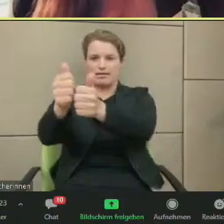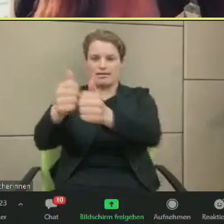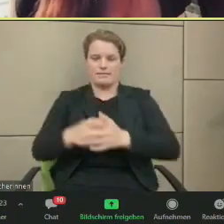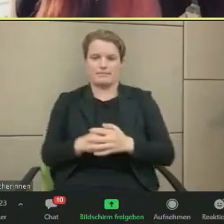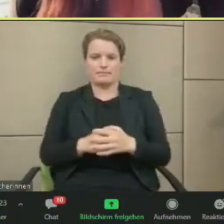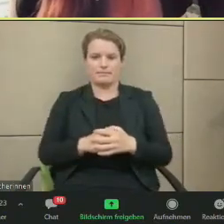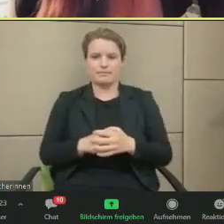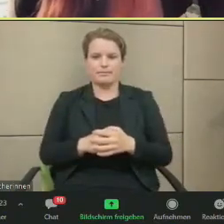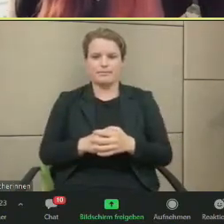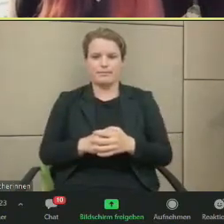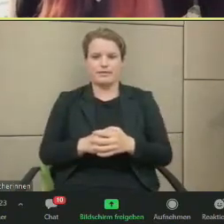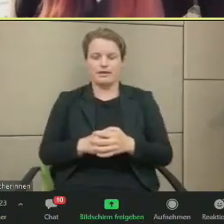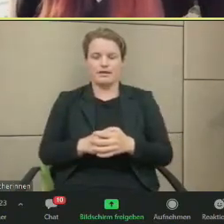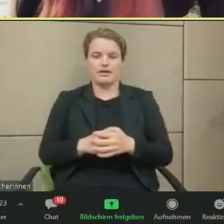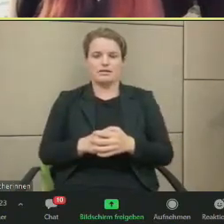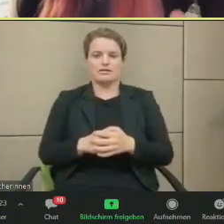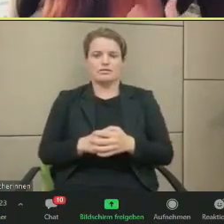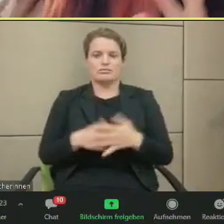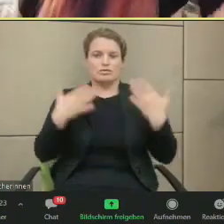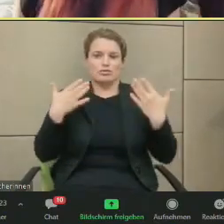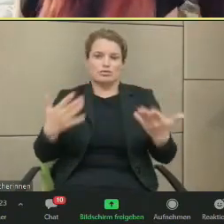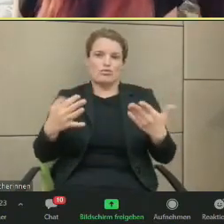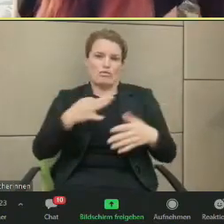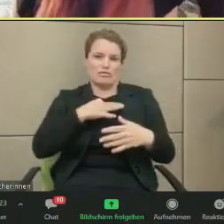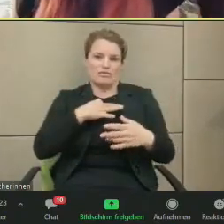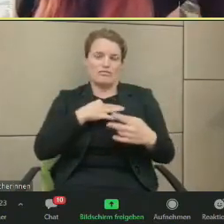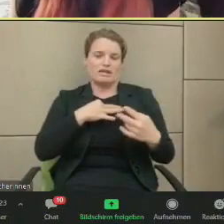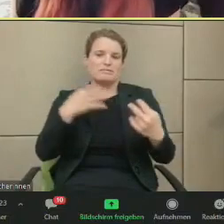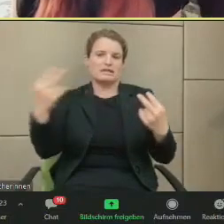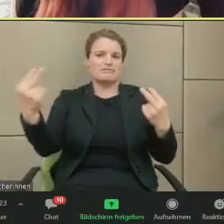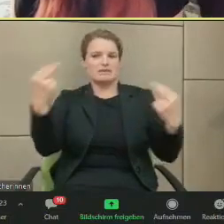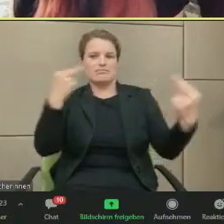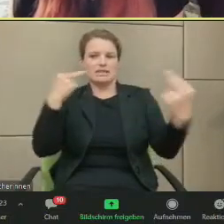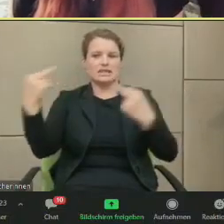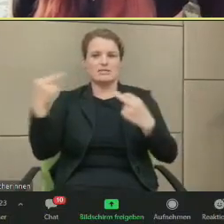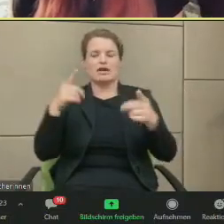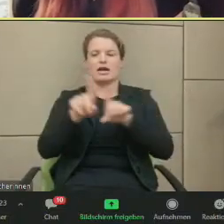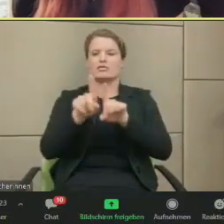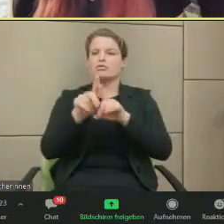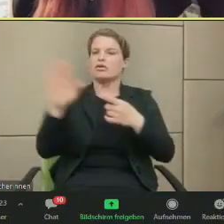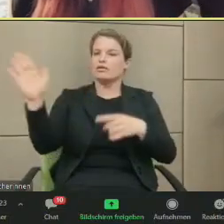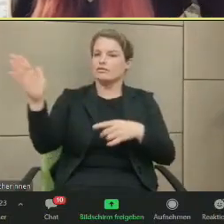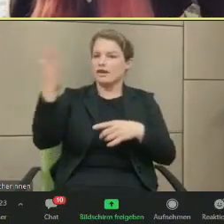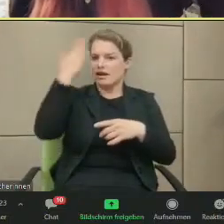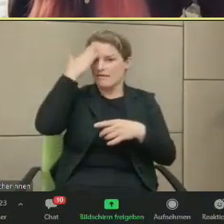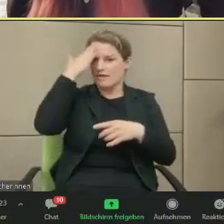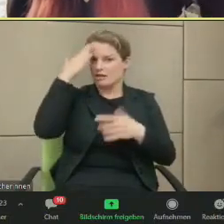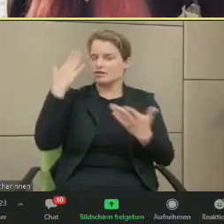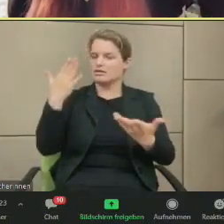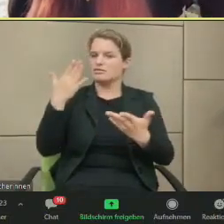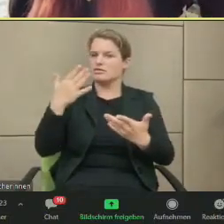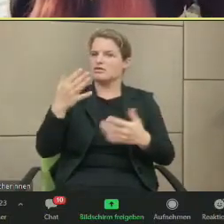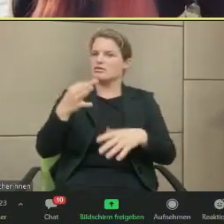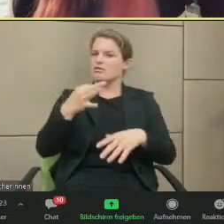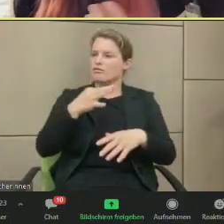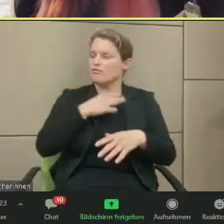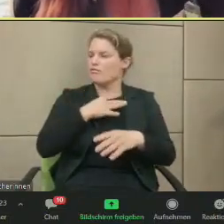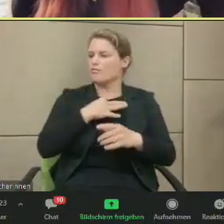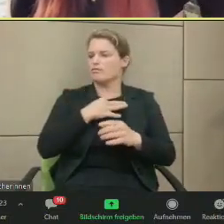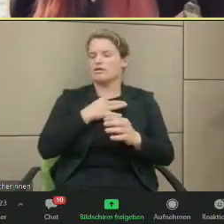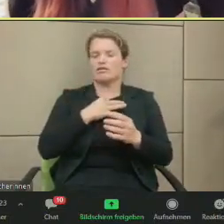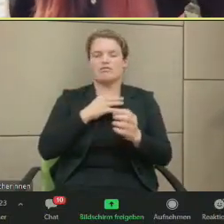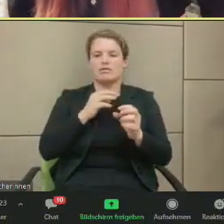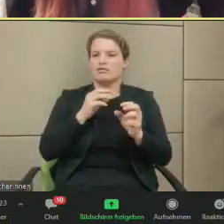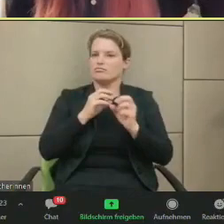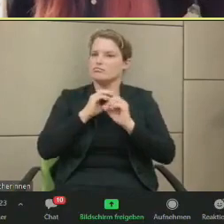da ist eben die Sichtbarkeit, die das schafft, und die Awareness, die das schafft, das große Potenzial. Und bei mir war